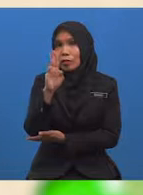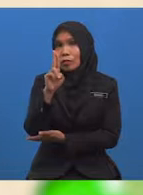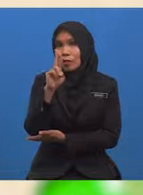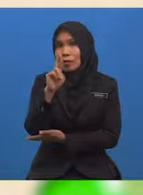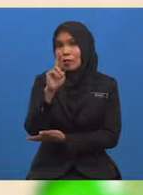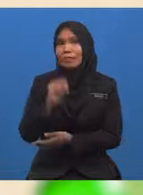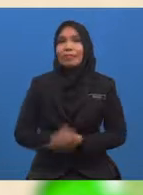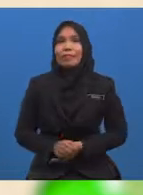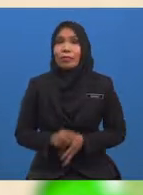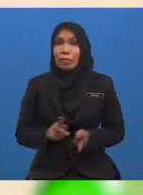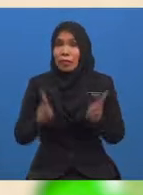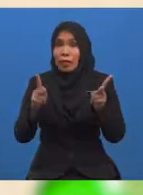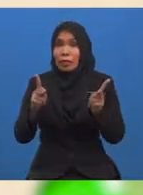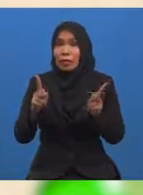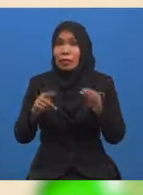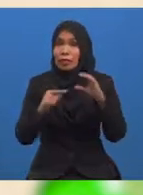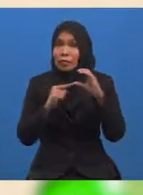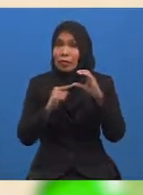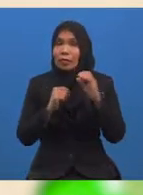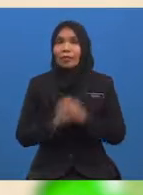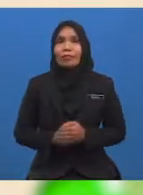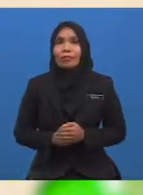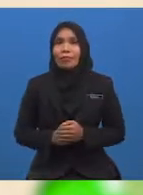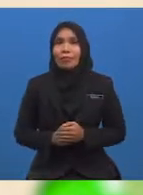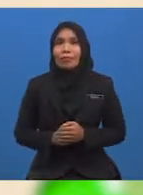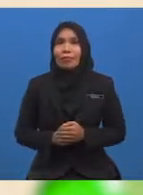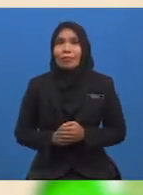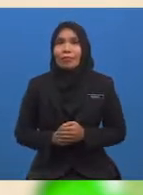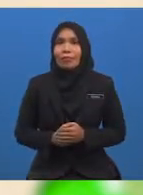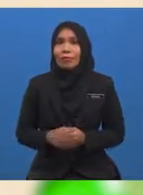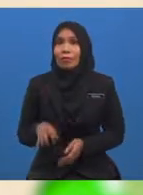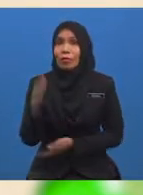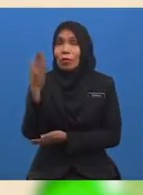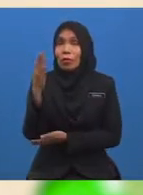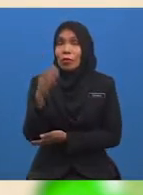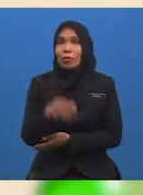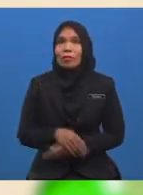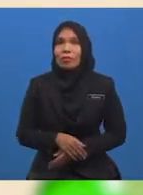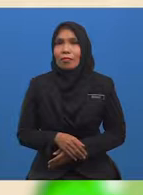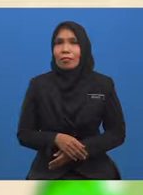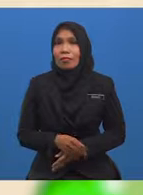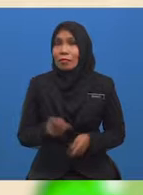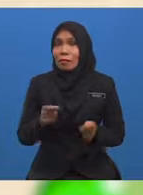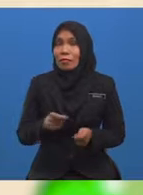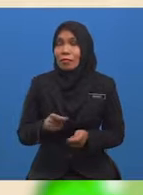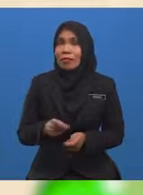C, tumbuhan menerima cahaya matahari dan disiram air